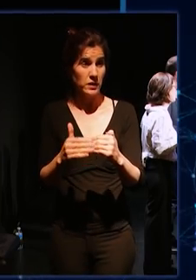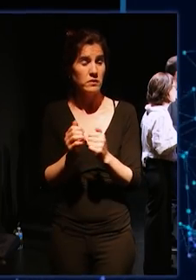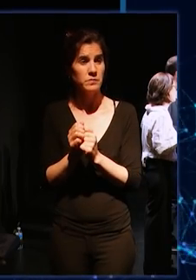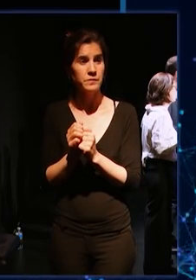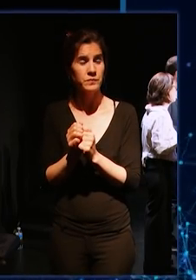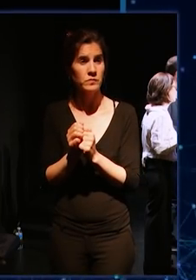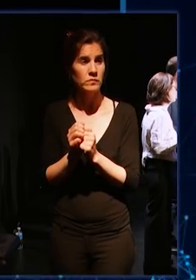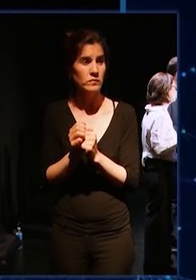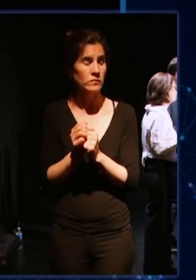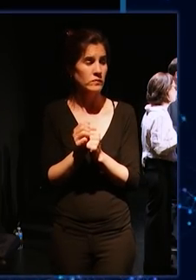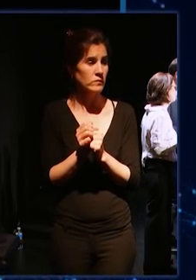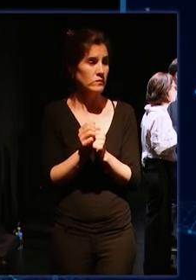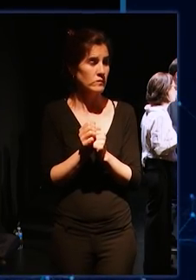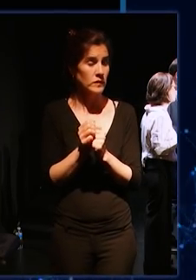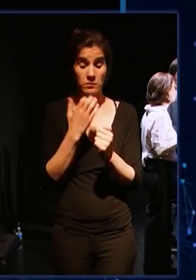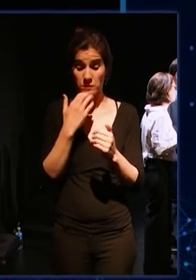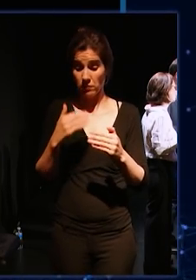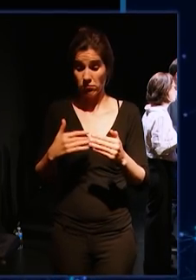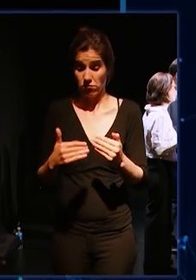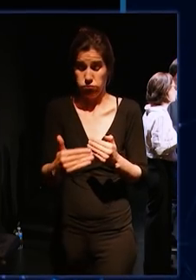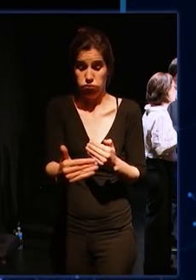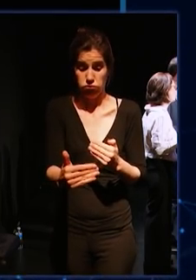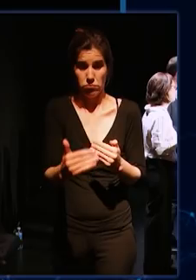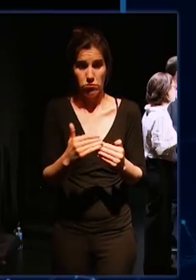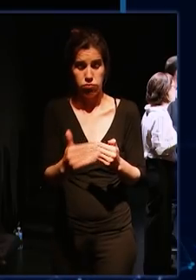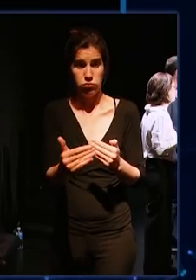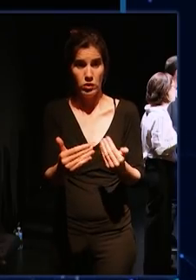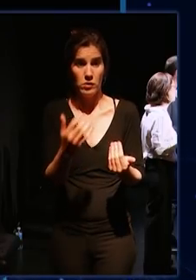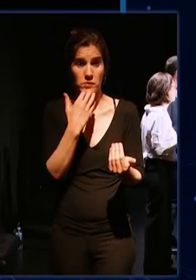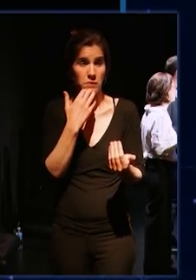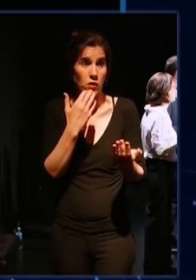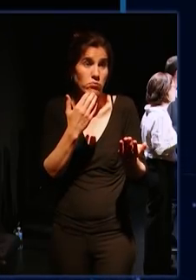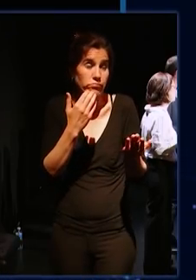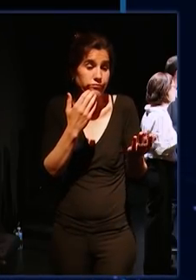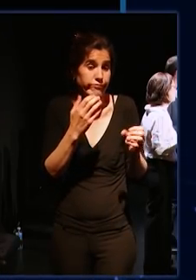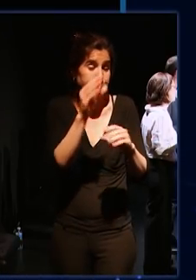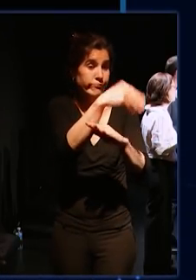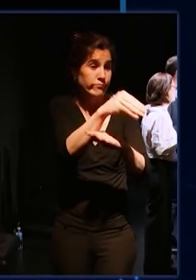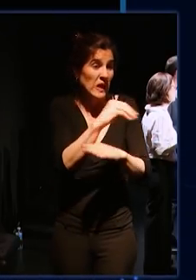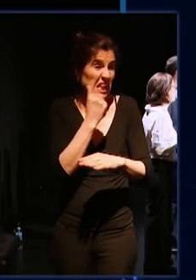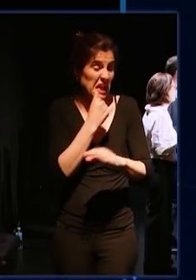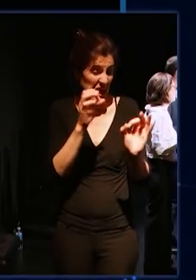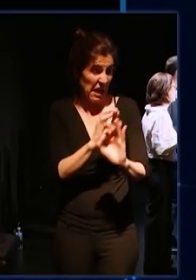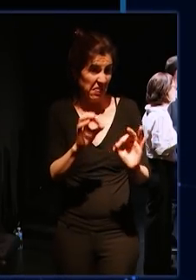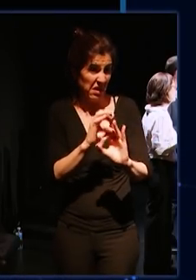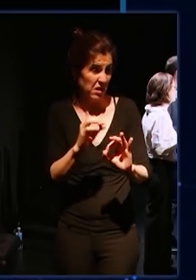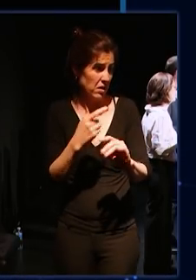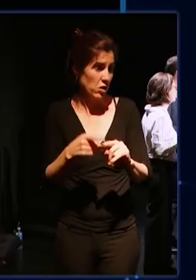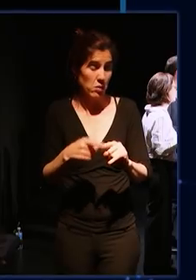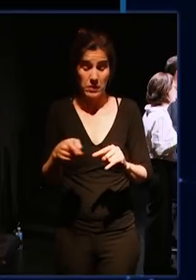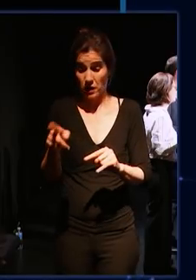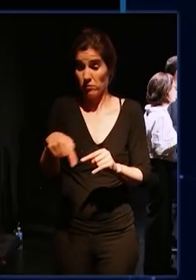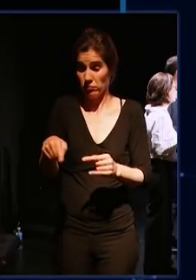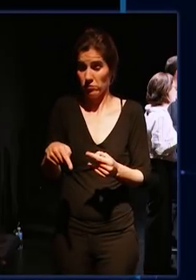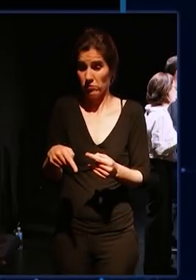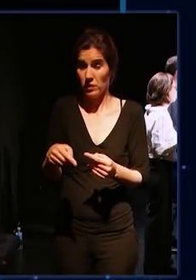trobar que d'aquí a 4 dies es trobi orfe de pares. Bàsicament perquè l'heu portat i